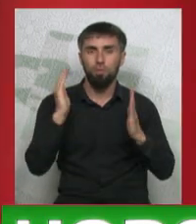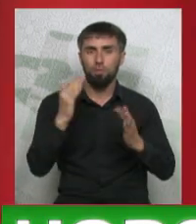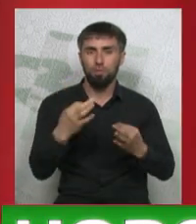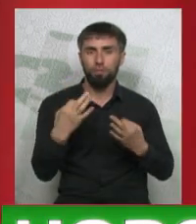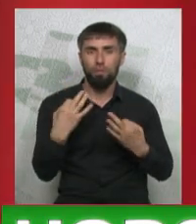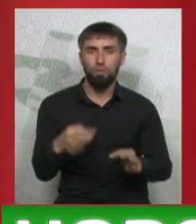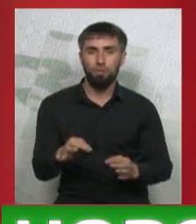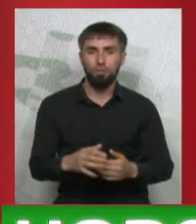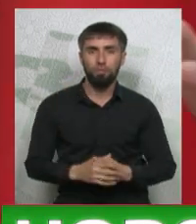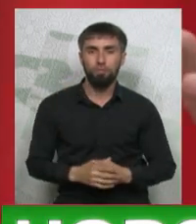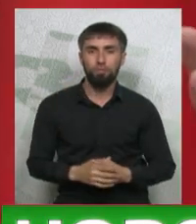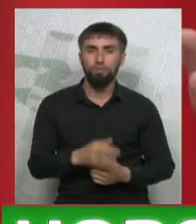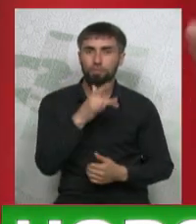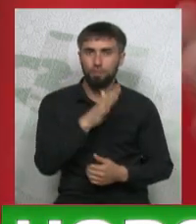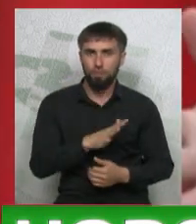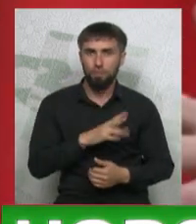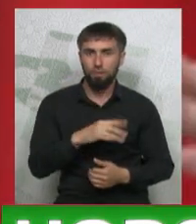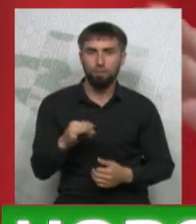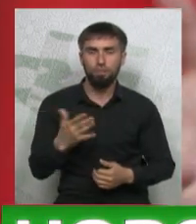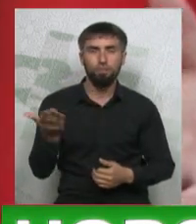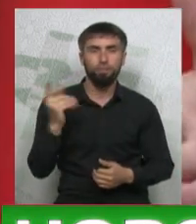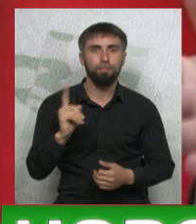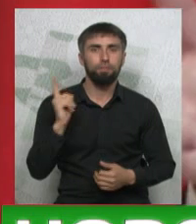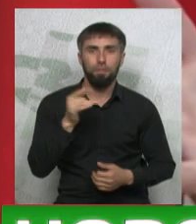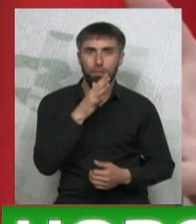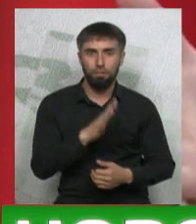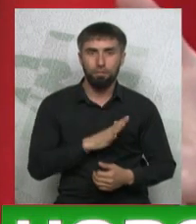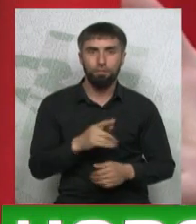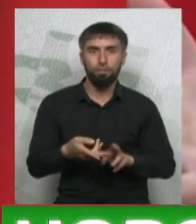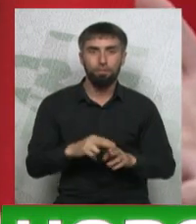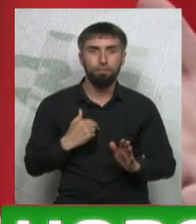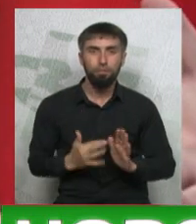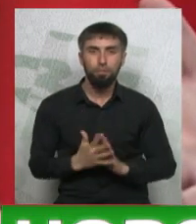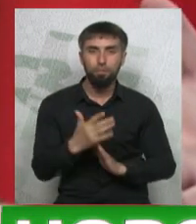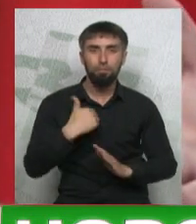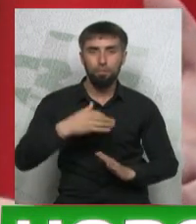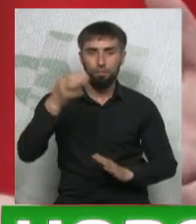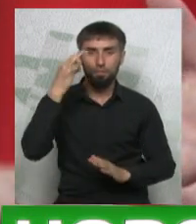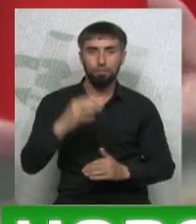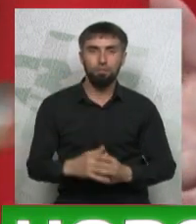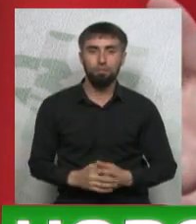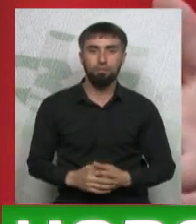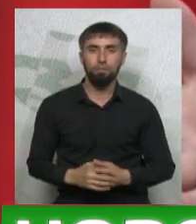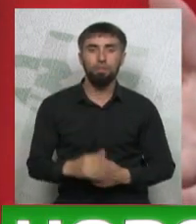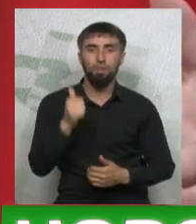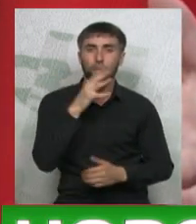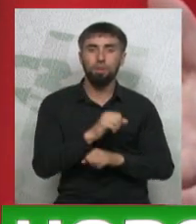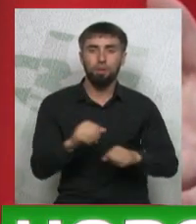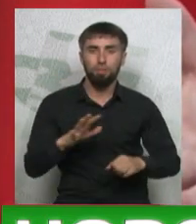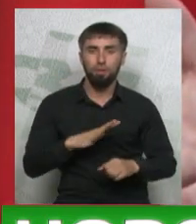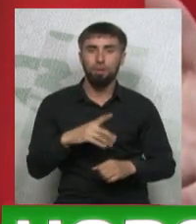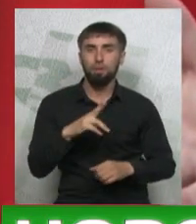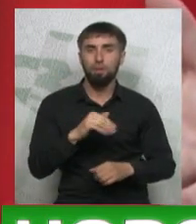яка, хагани, даже мы же выросли, мы же помним, когда нельзя было